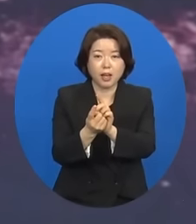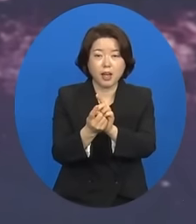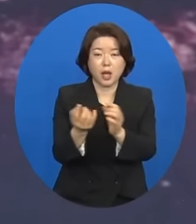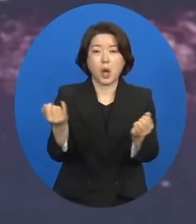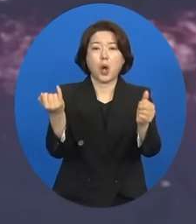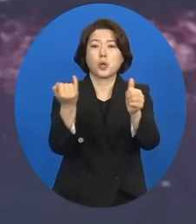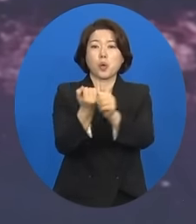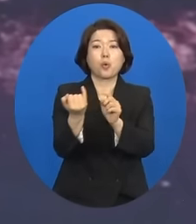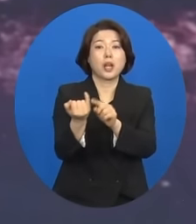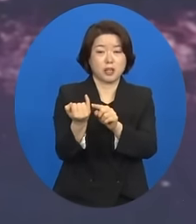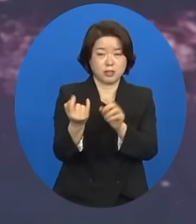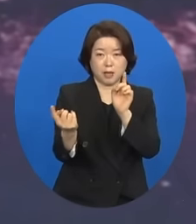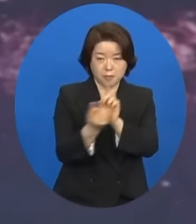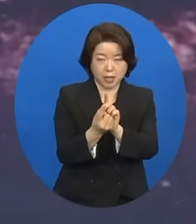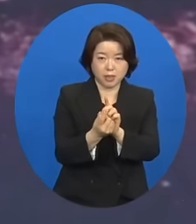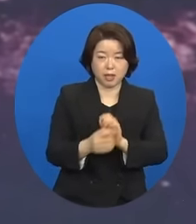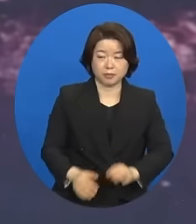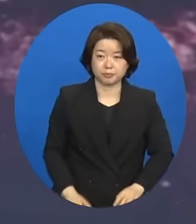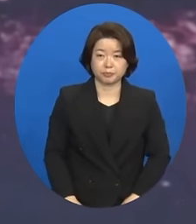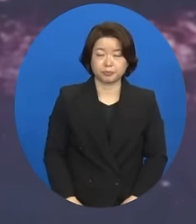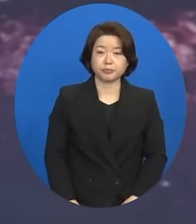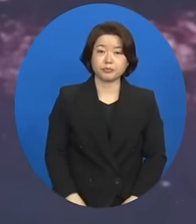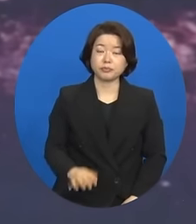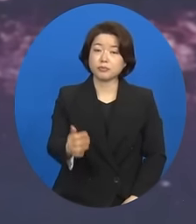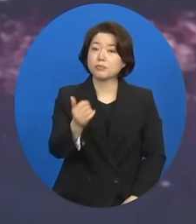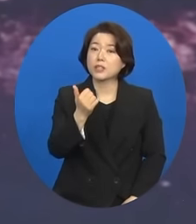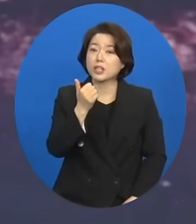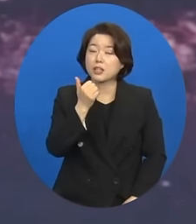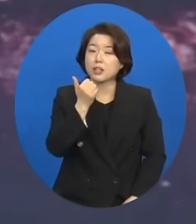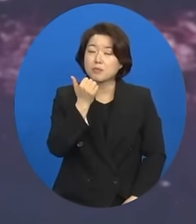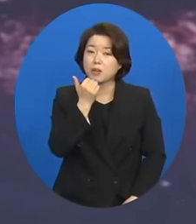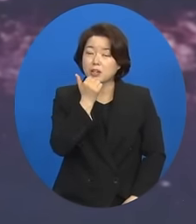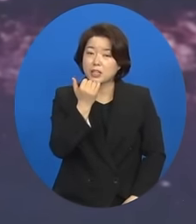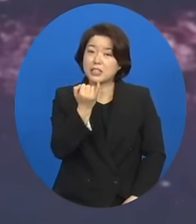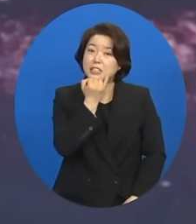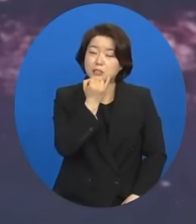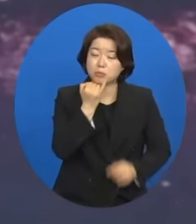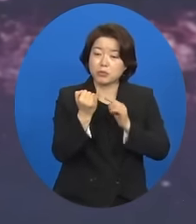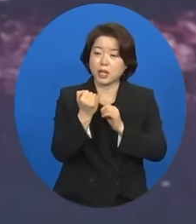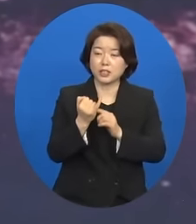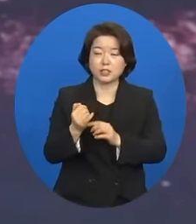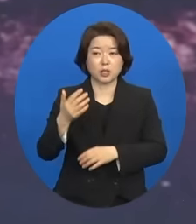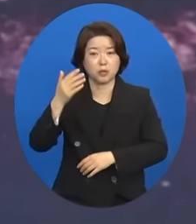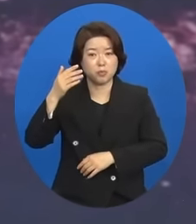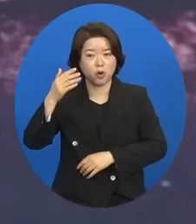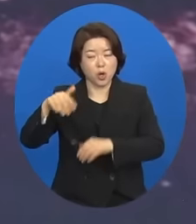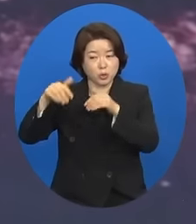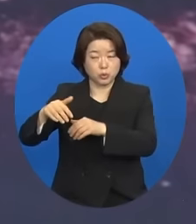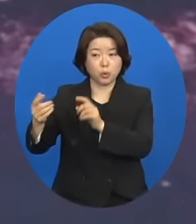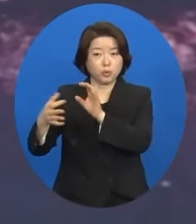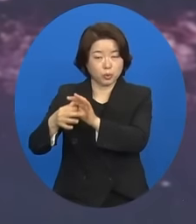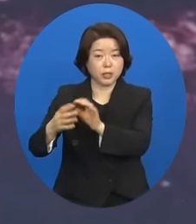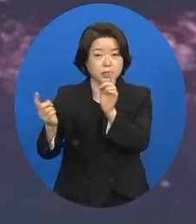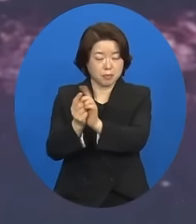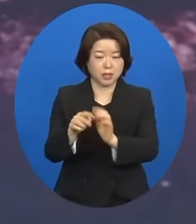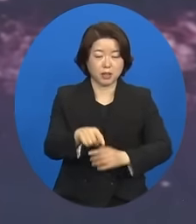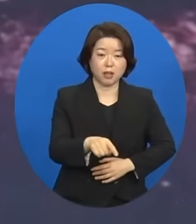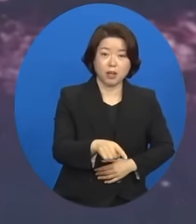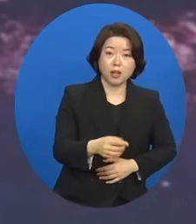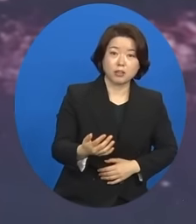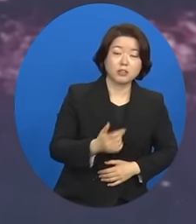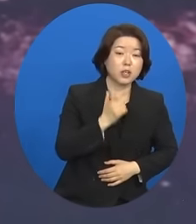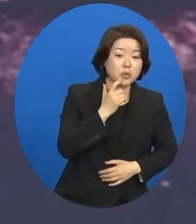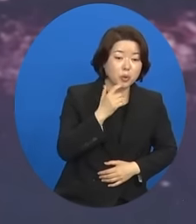그 이삭을 거기서 직접 만난 건 아니었지만 종을 통해서 만 했지만 우물에서 만나죠 지금 이제 야곱도 만나죠